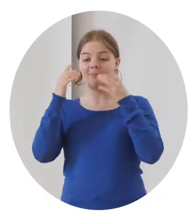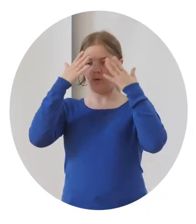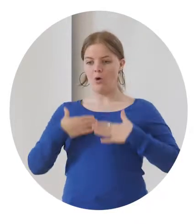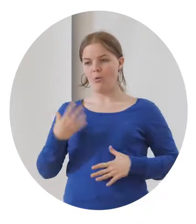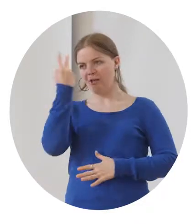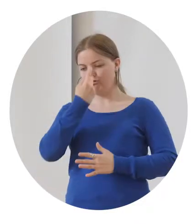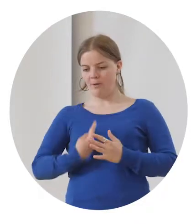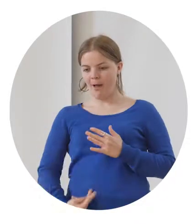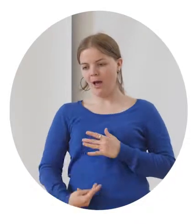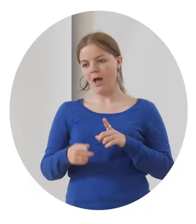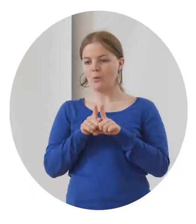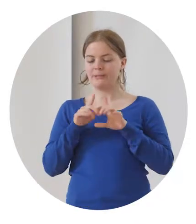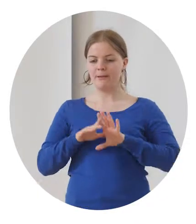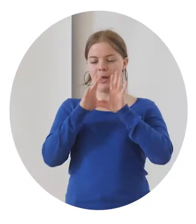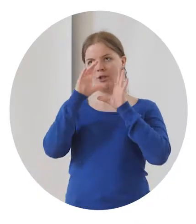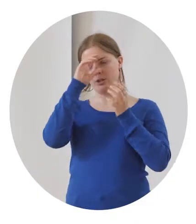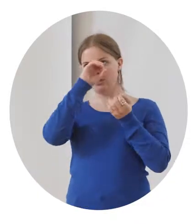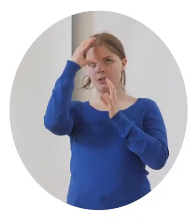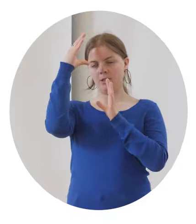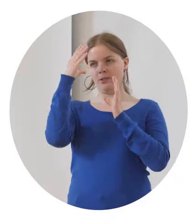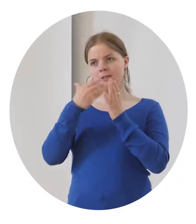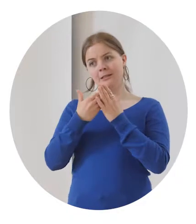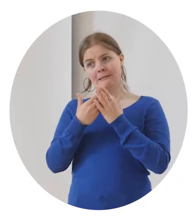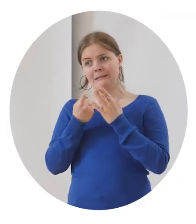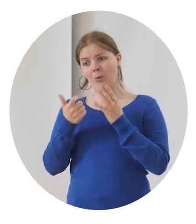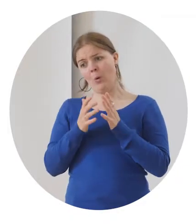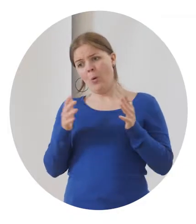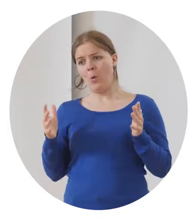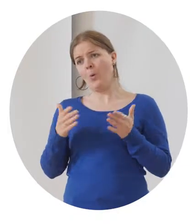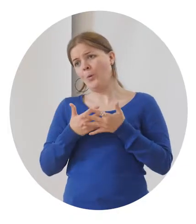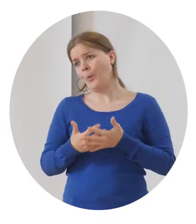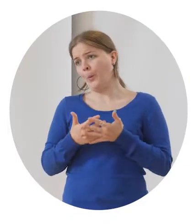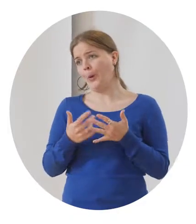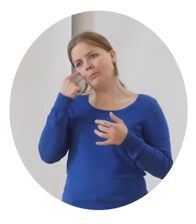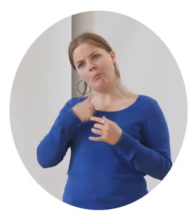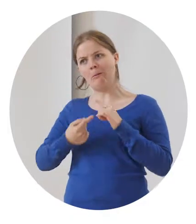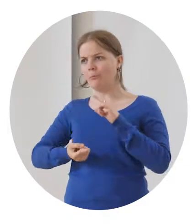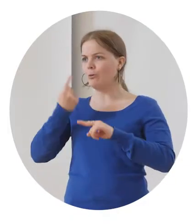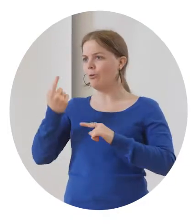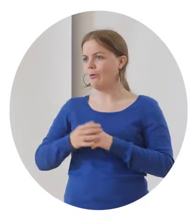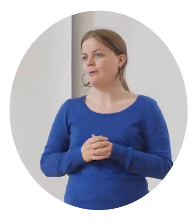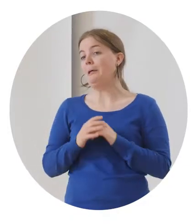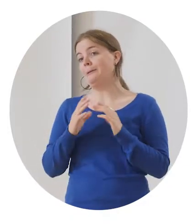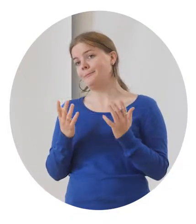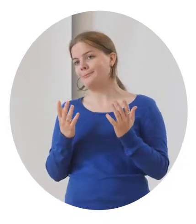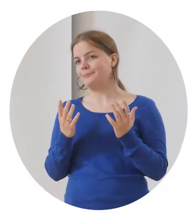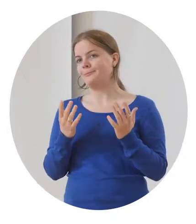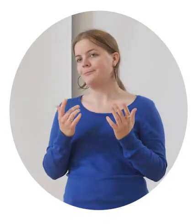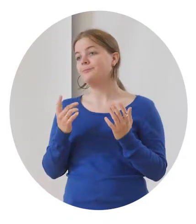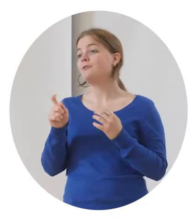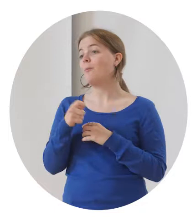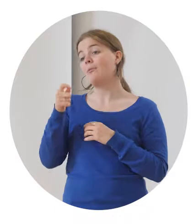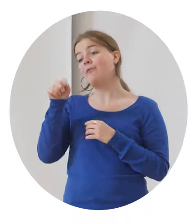du corps, c'est un gros morceau qui me tient à cœur. D'ailleurs, je devais vous présenter un